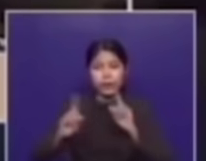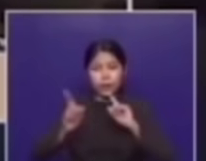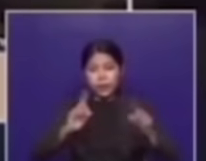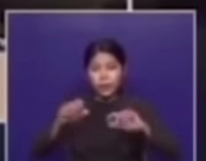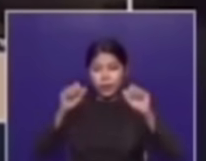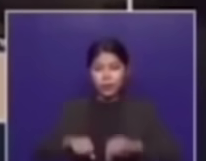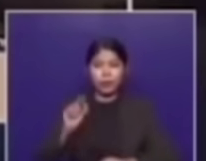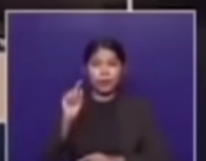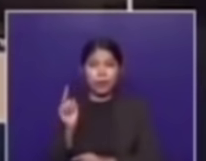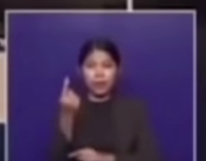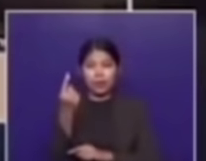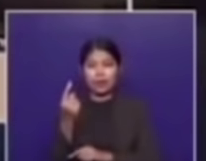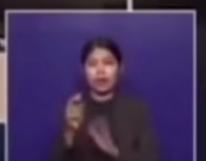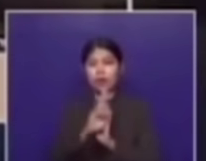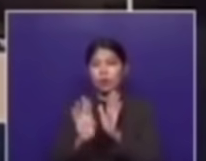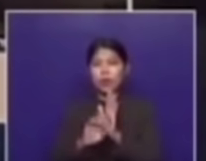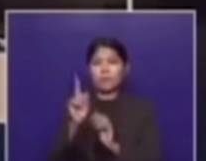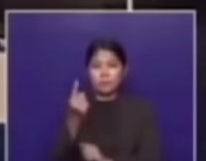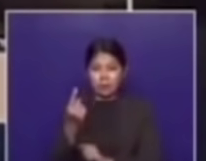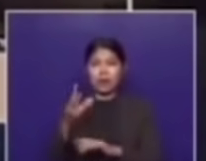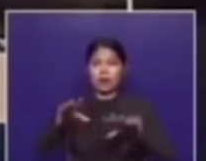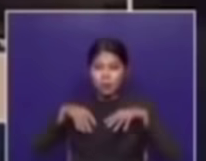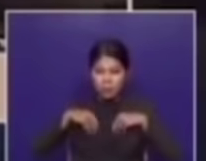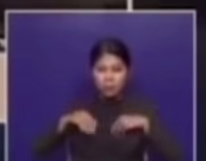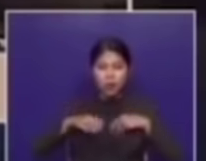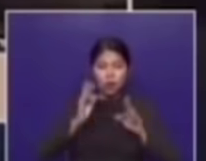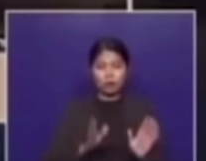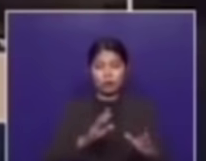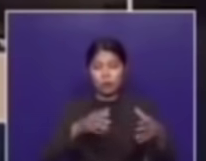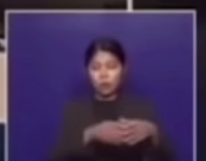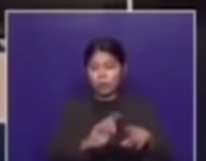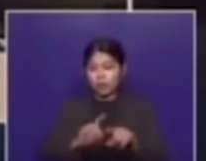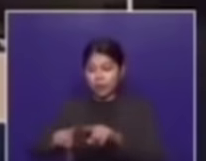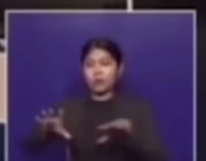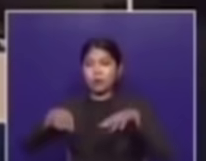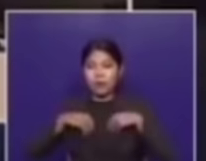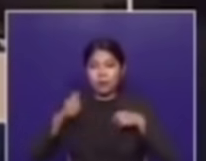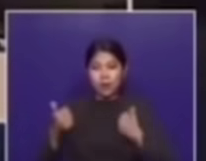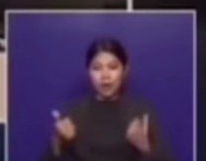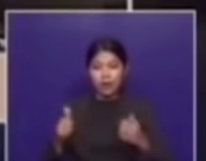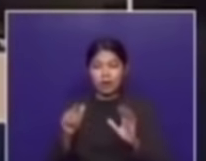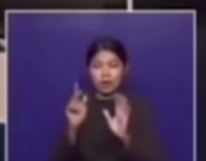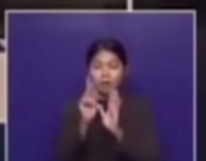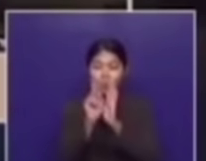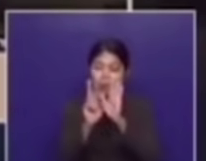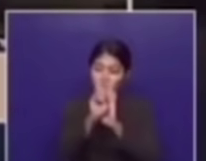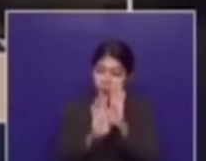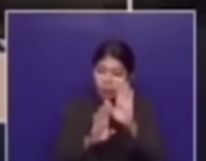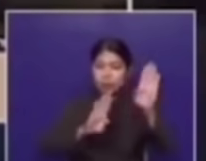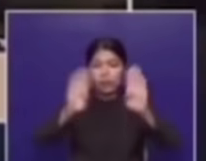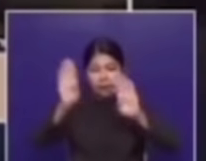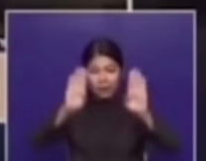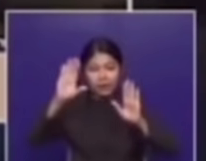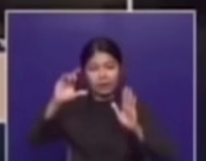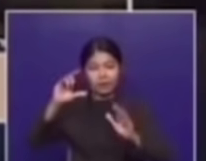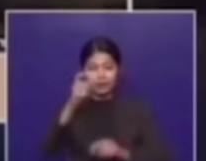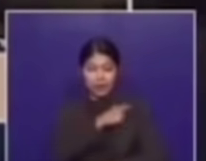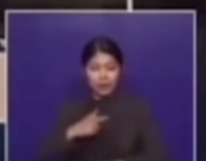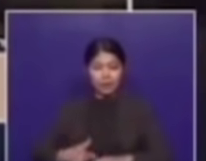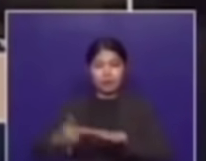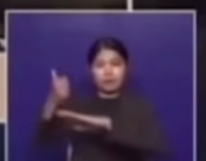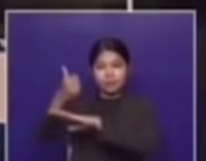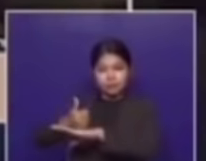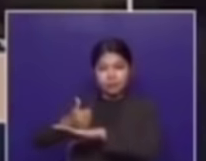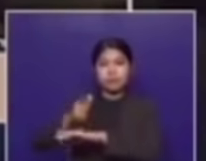ใหม่ที่ยอมรับกันได้ในระบอบประชาธิปไตยที่มีพระมหากษัตริย์ทรงเป็นประมุขนั้นสถาบันพระมห